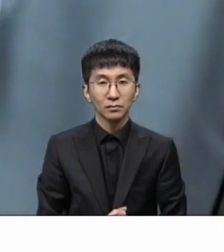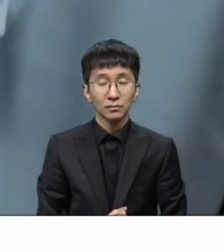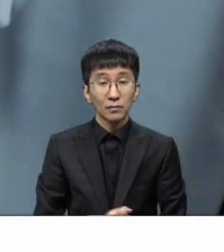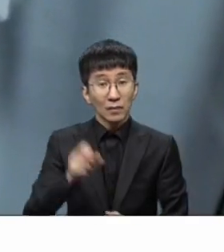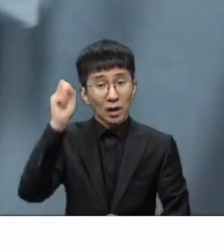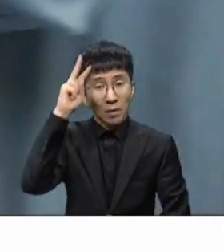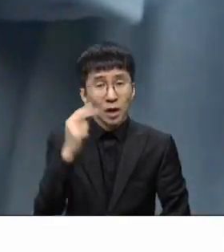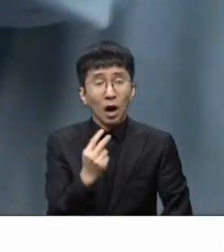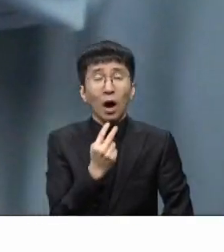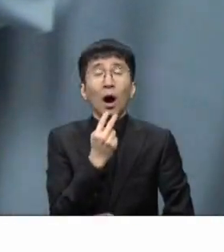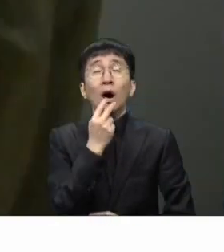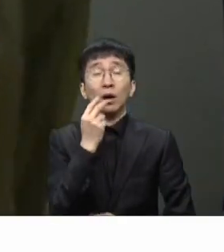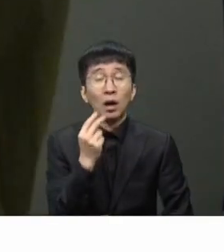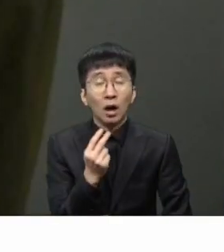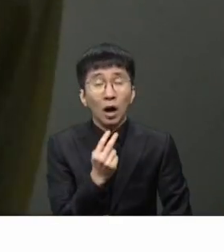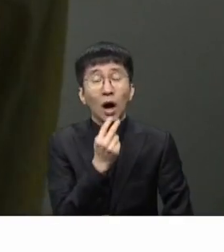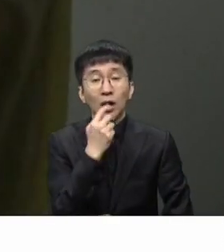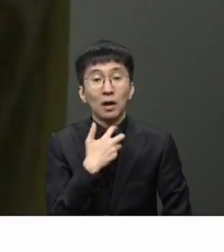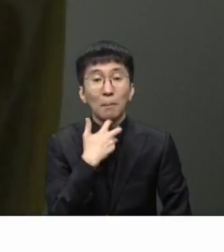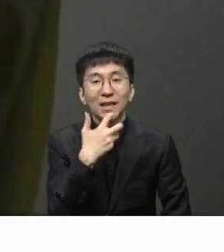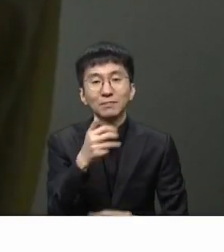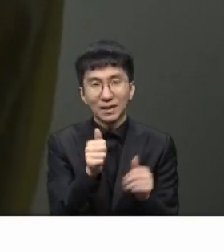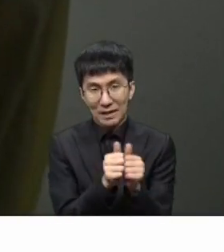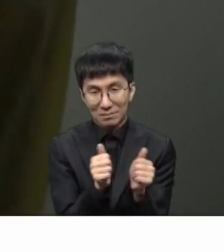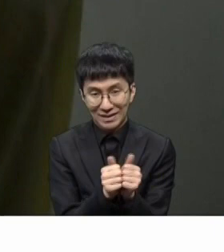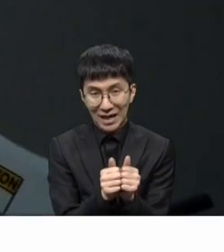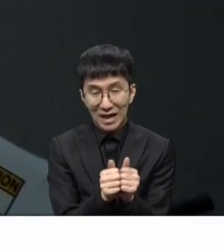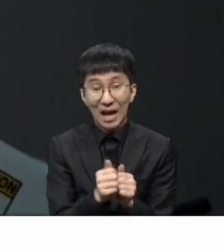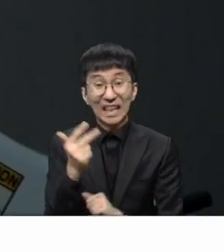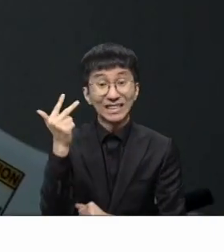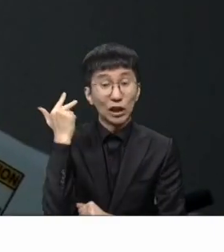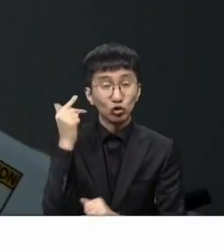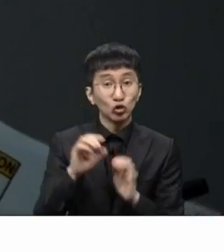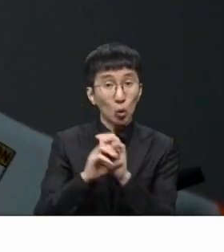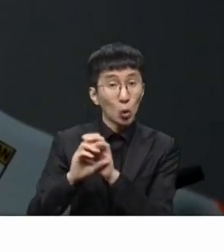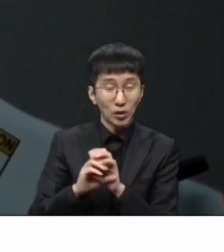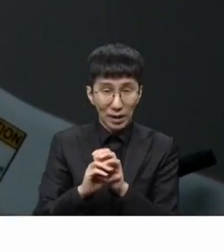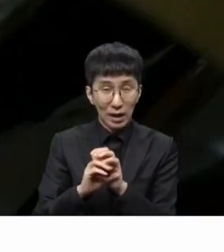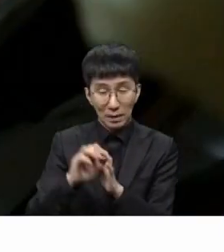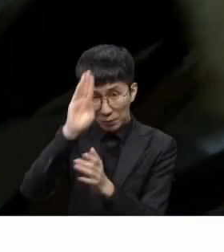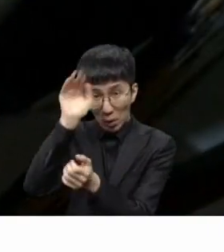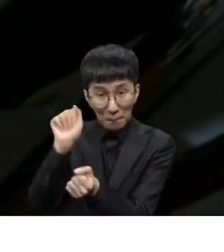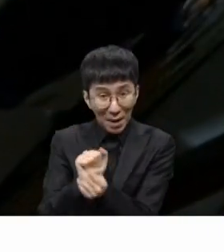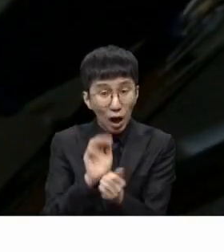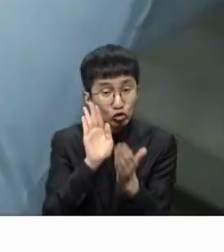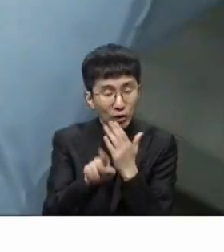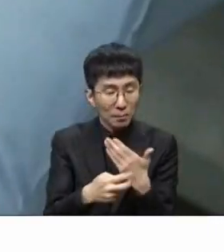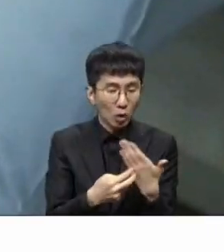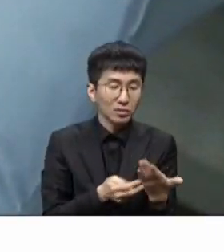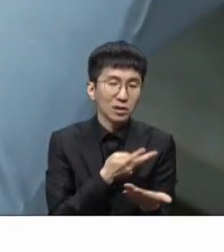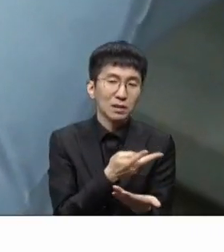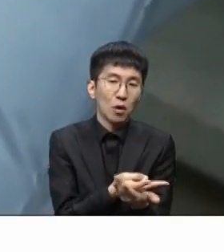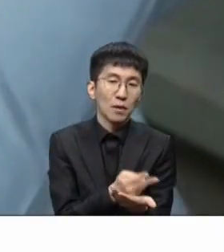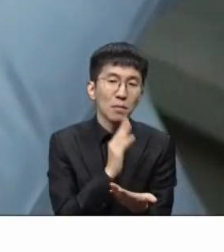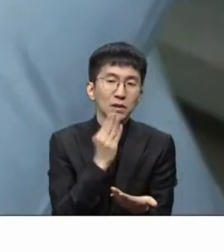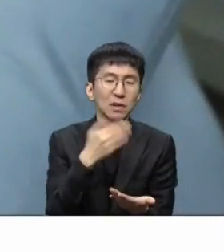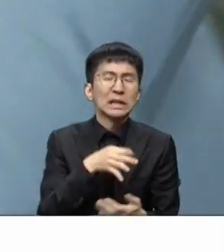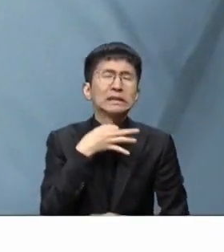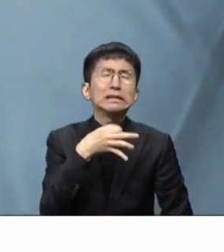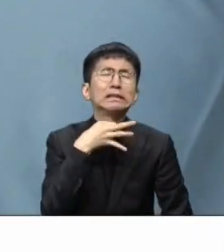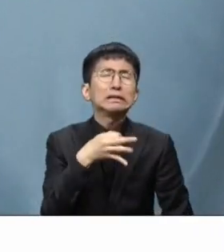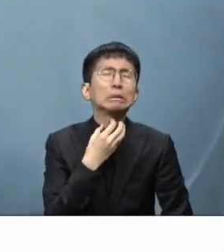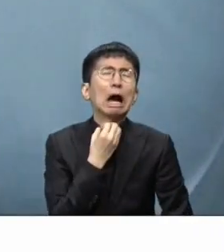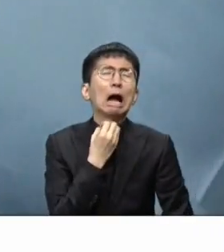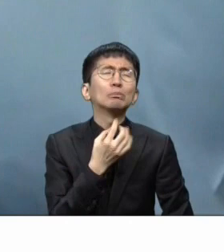갑자기 호흡이 곤란해진 80대 남성이 지난주 코로나19로 입원했는데 정작 본인은 단순한 기침